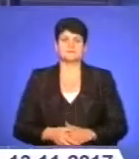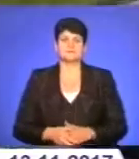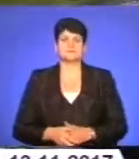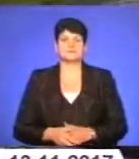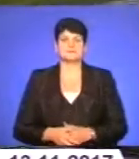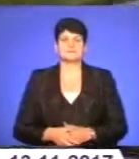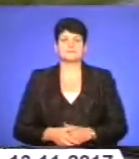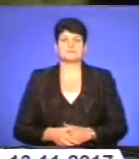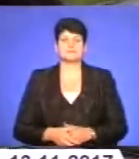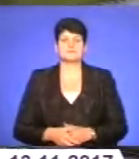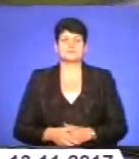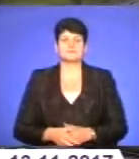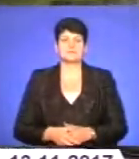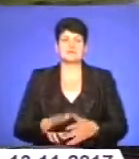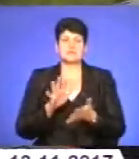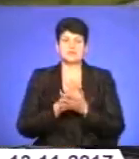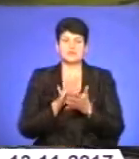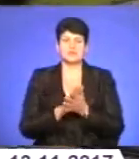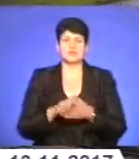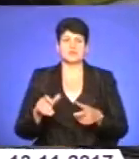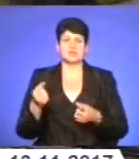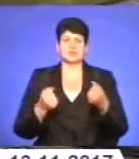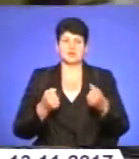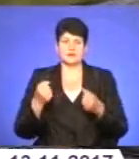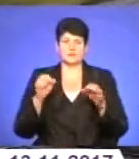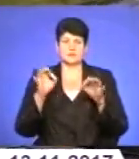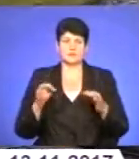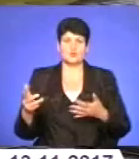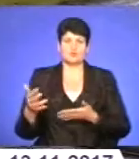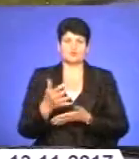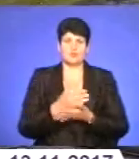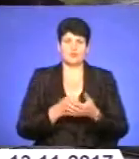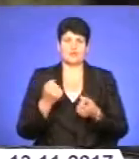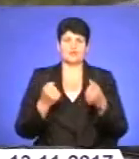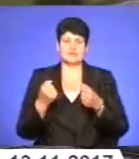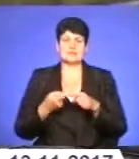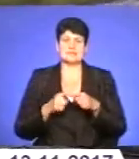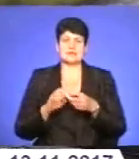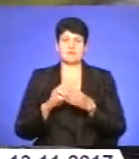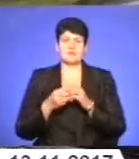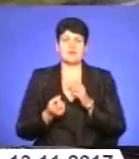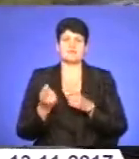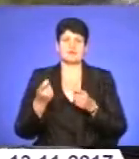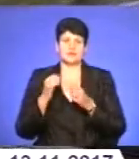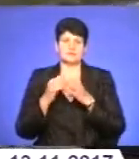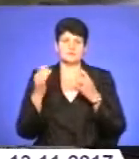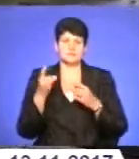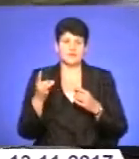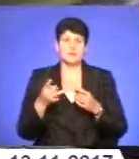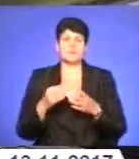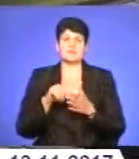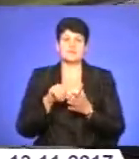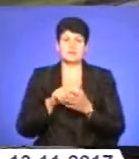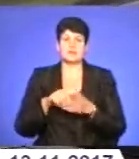Сарабун. Забруднені автошляхи під час осіннього збору врожаю – проблема, яка виникає щорічно. Тому представники патрульної